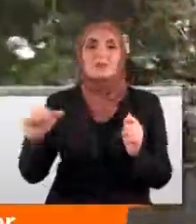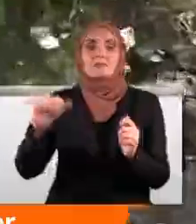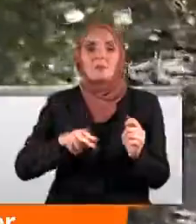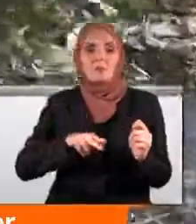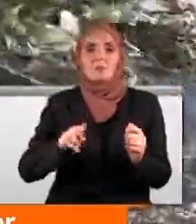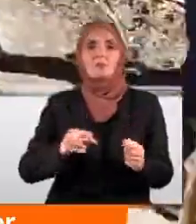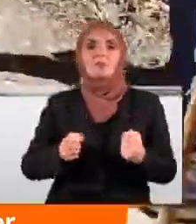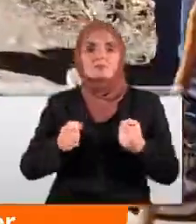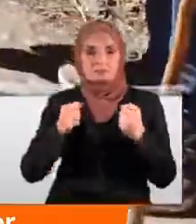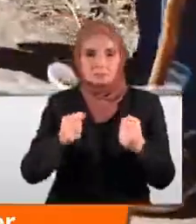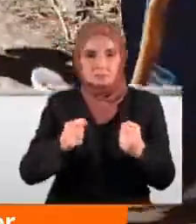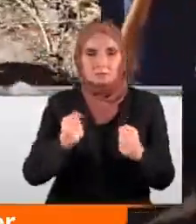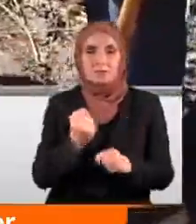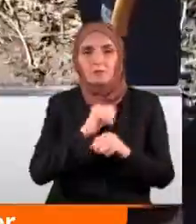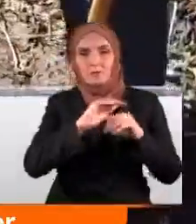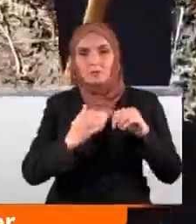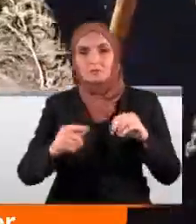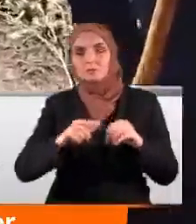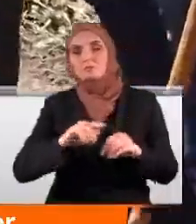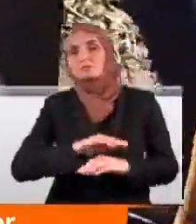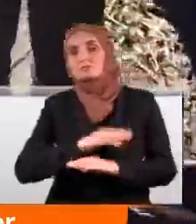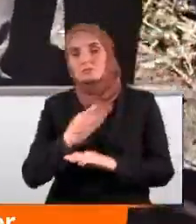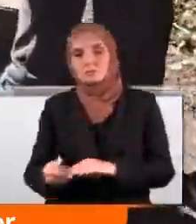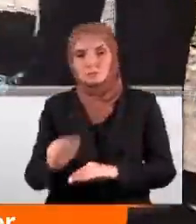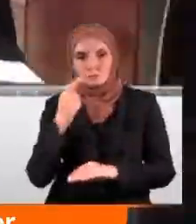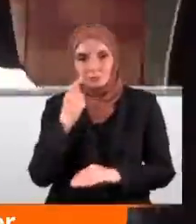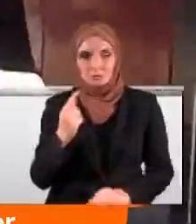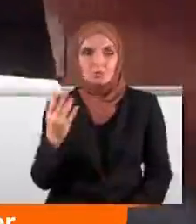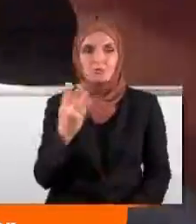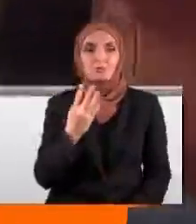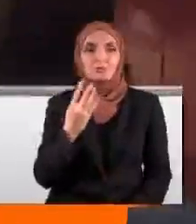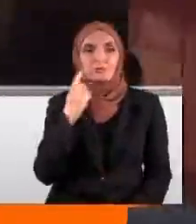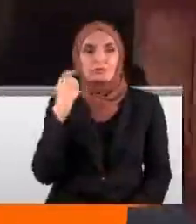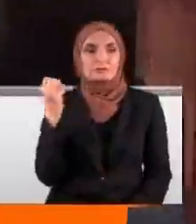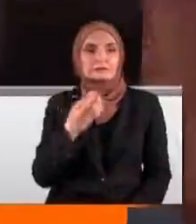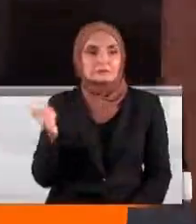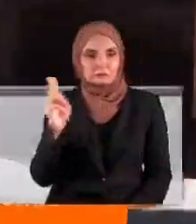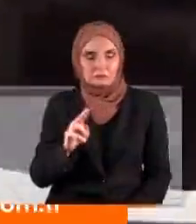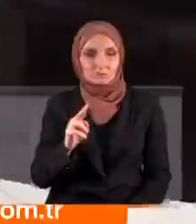düştü. Kazada ikisi çocuk, 4 kişi hayatını kaybetti, 3 kişi de yaralandı.